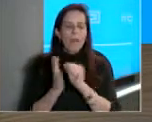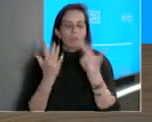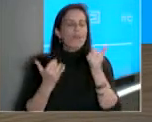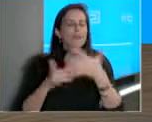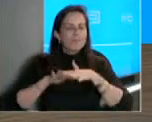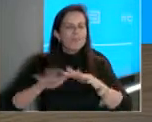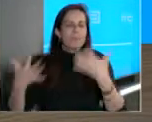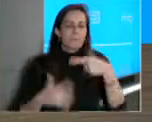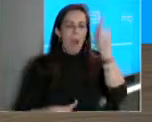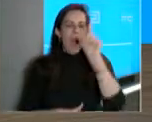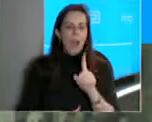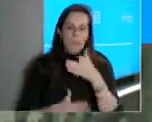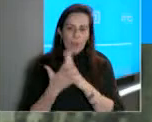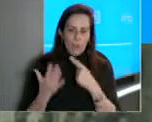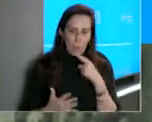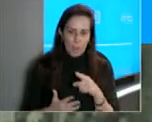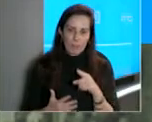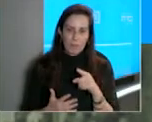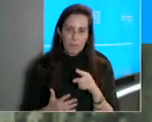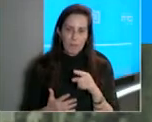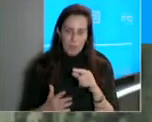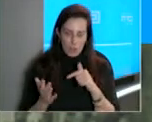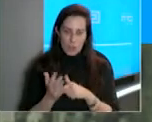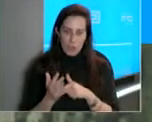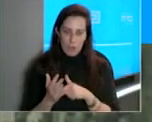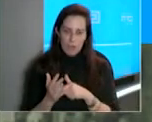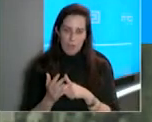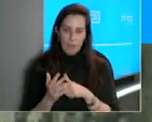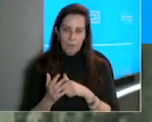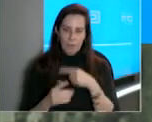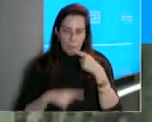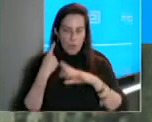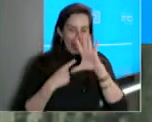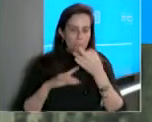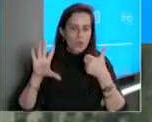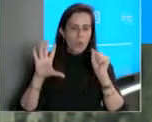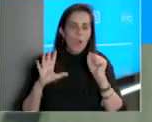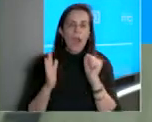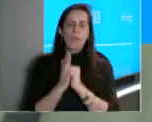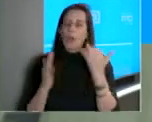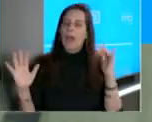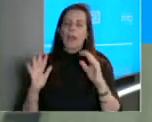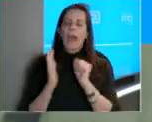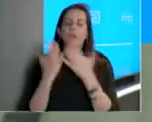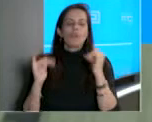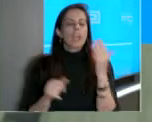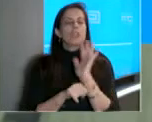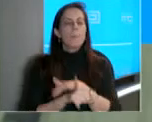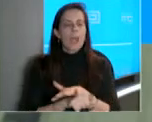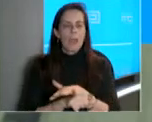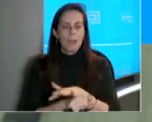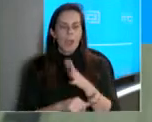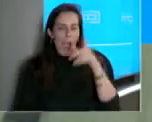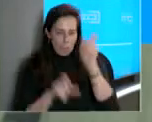במדינה. ויש מי שאומר, במשך שנות ה... 50 וה-60 הוא היה העיתון המשפיע ביותר במדינה.